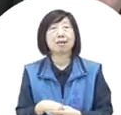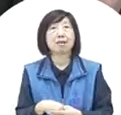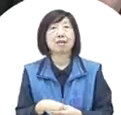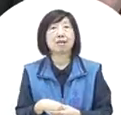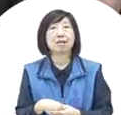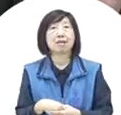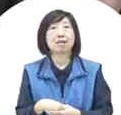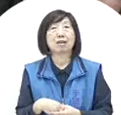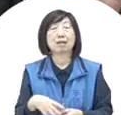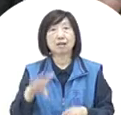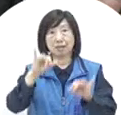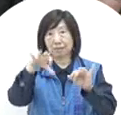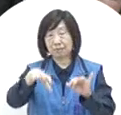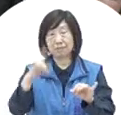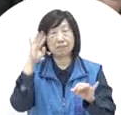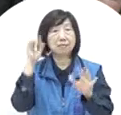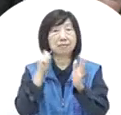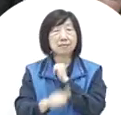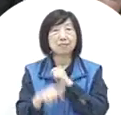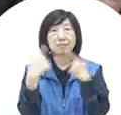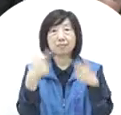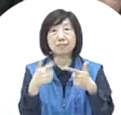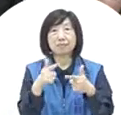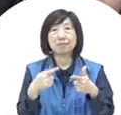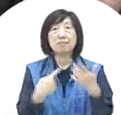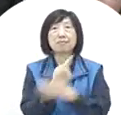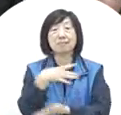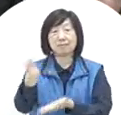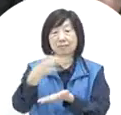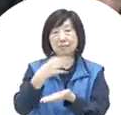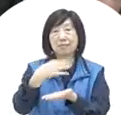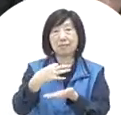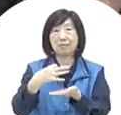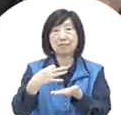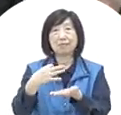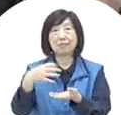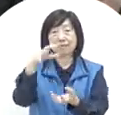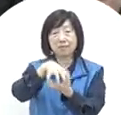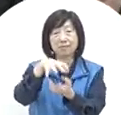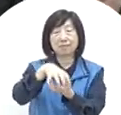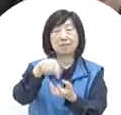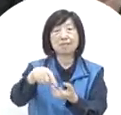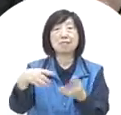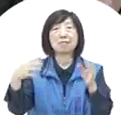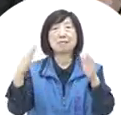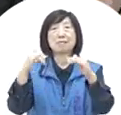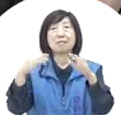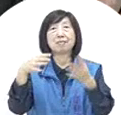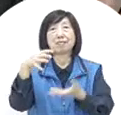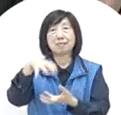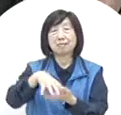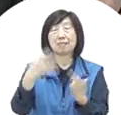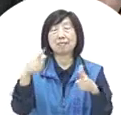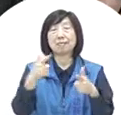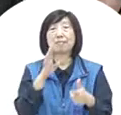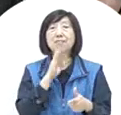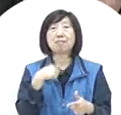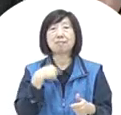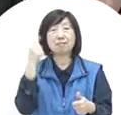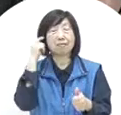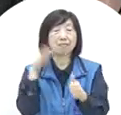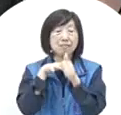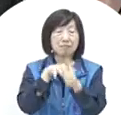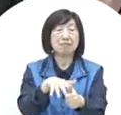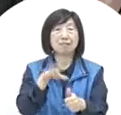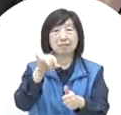谢谢。 我们地方创生不是卖礼盒，我刚刚一开始也有问市长，地方创生的第一，我们是要带动地